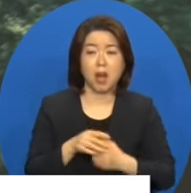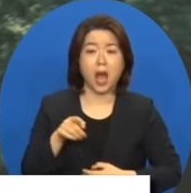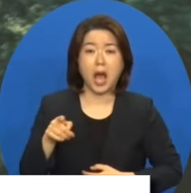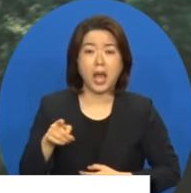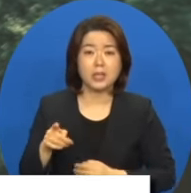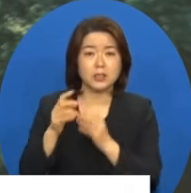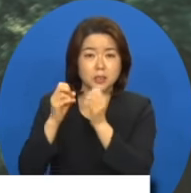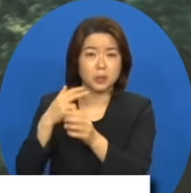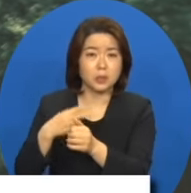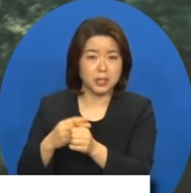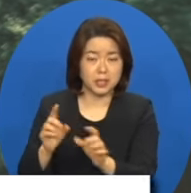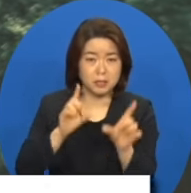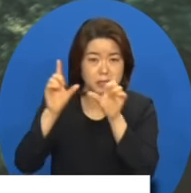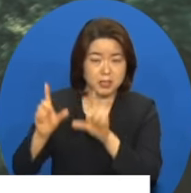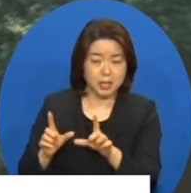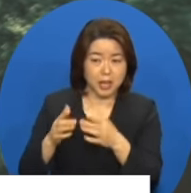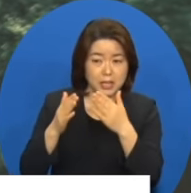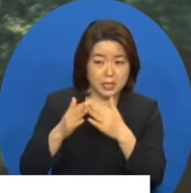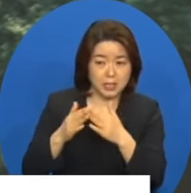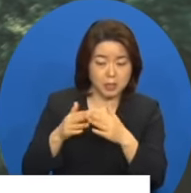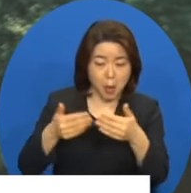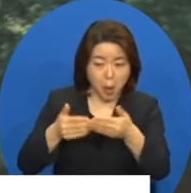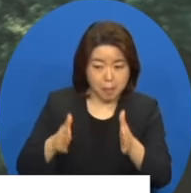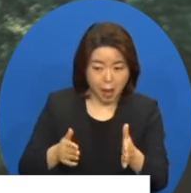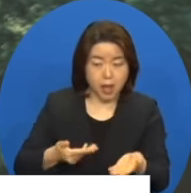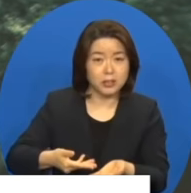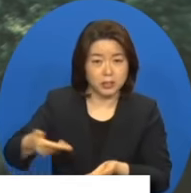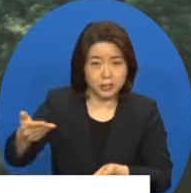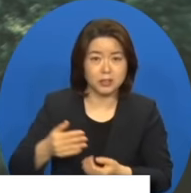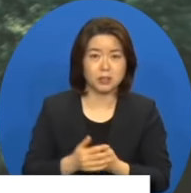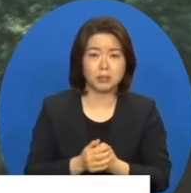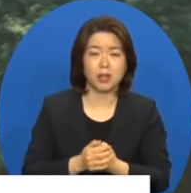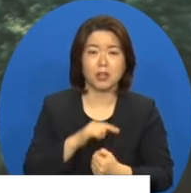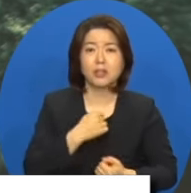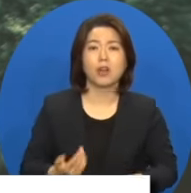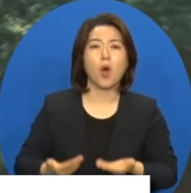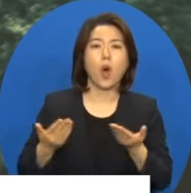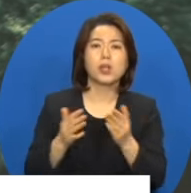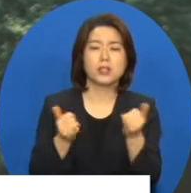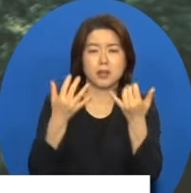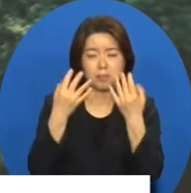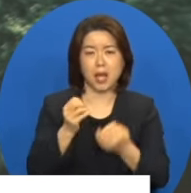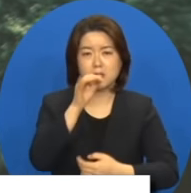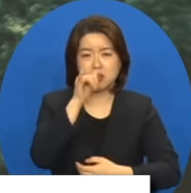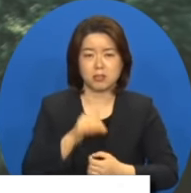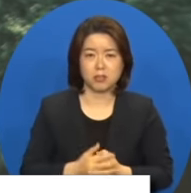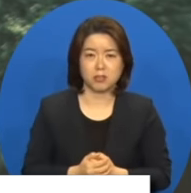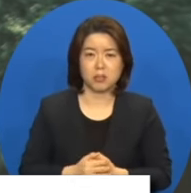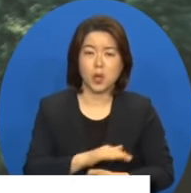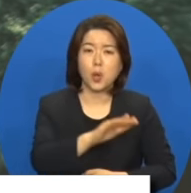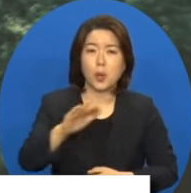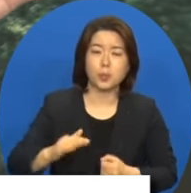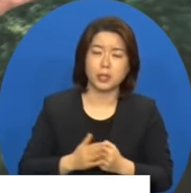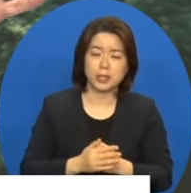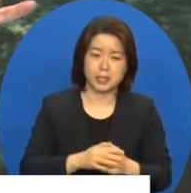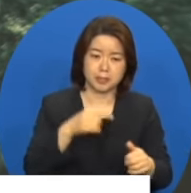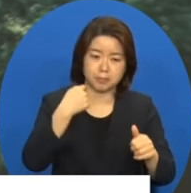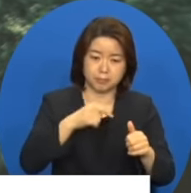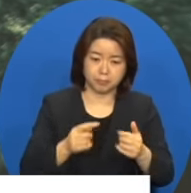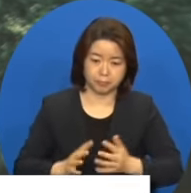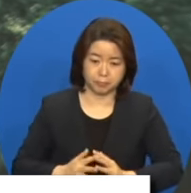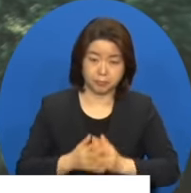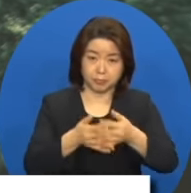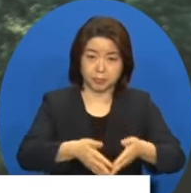지낼 수 있는 거처를 드리겠습니다. 그렇게 헌신하는 분들이 많으셨어요. 우리가 교육관 건축을